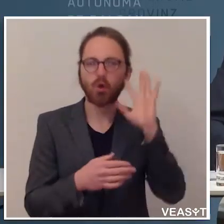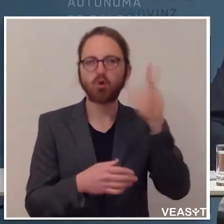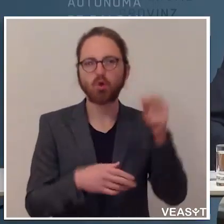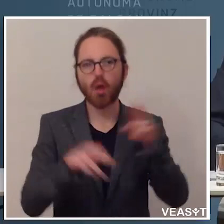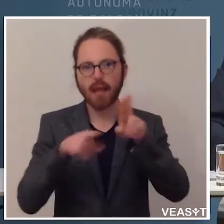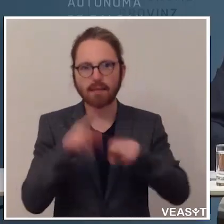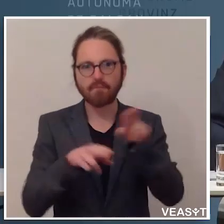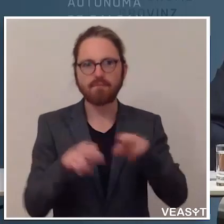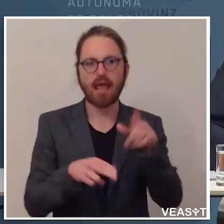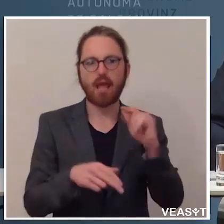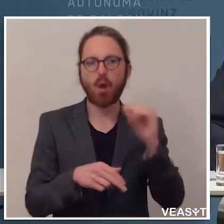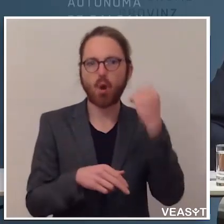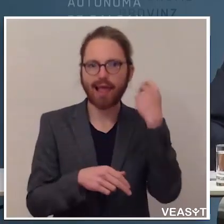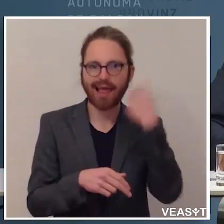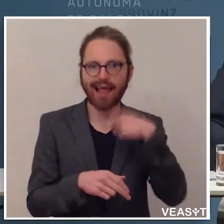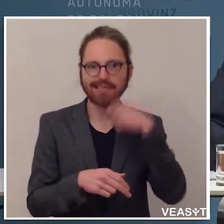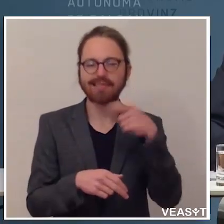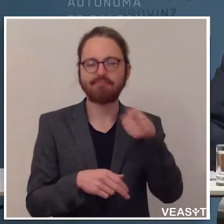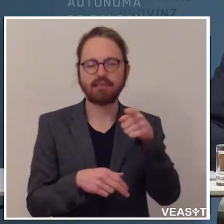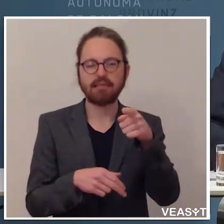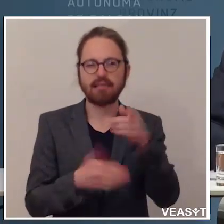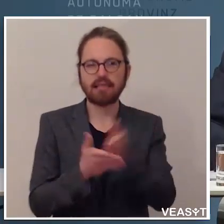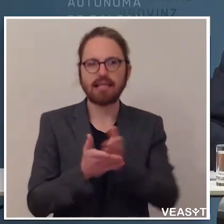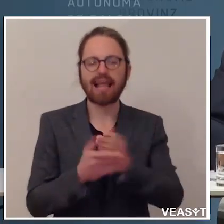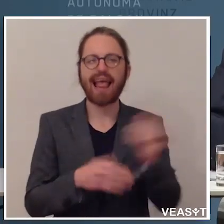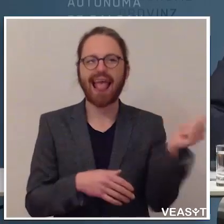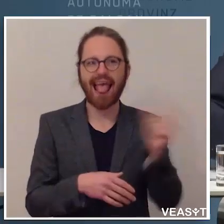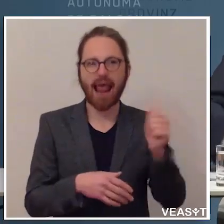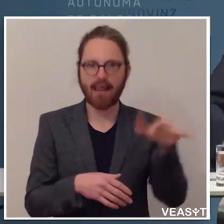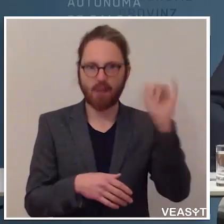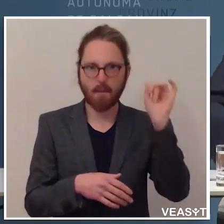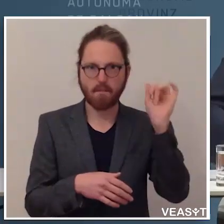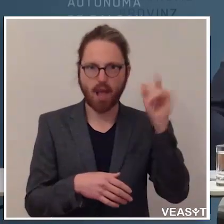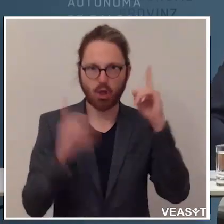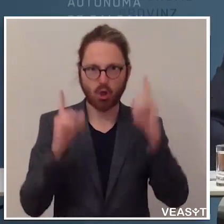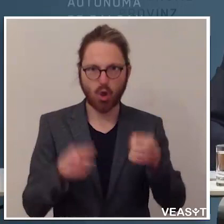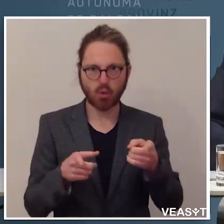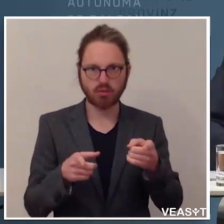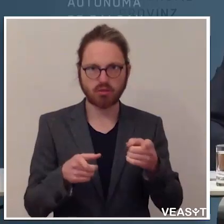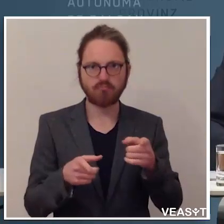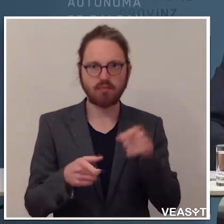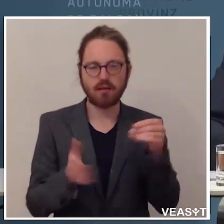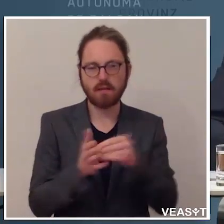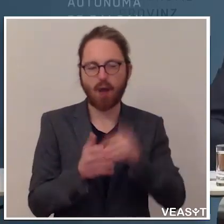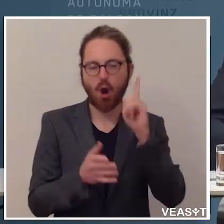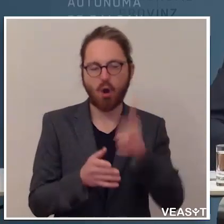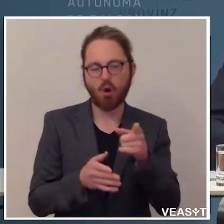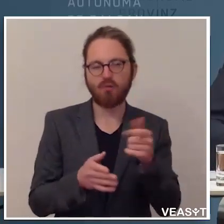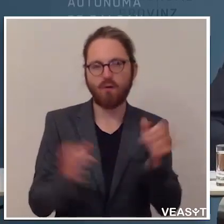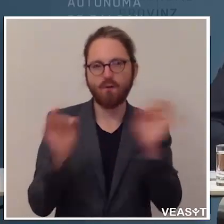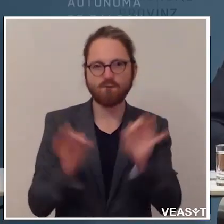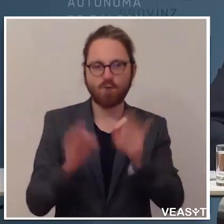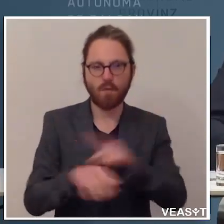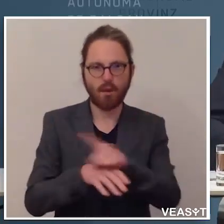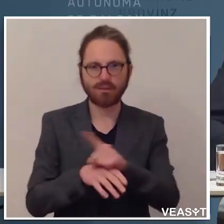diese Dienste den 11. Mai vorgesehen, also unmittelbar danach. Es braucht ja wahrscheinlich auch die Vorbereitungszeit, um sich auch